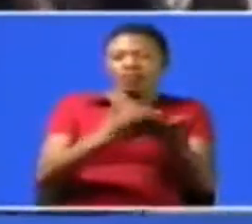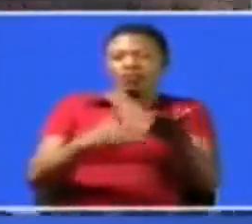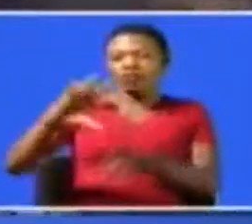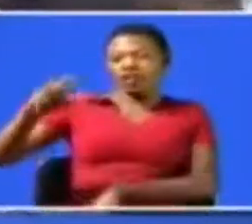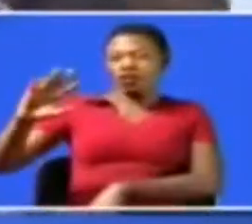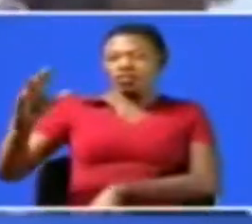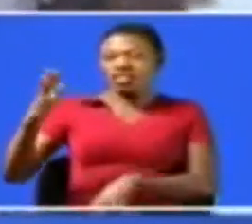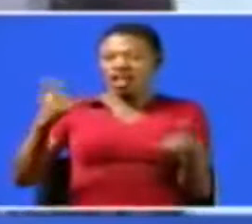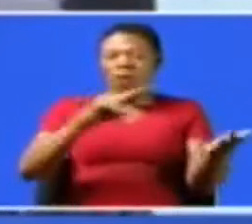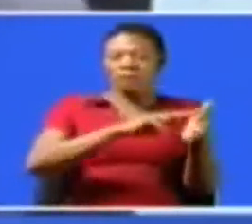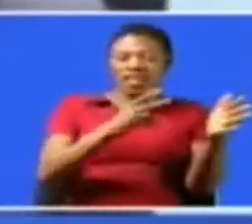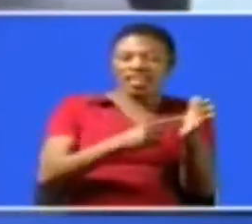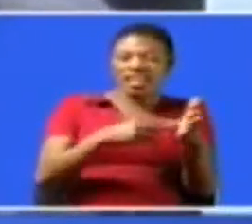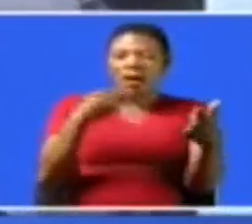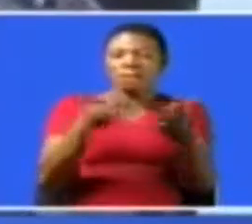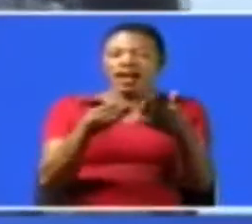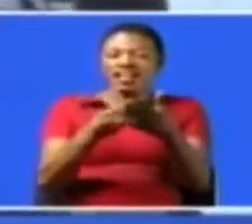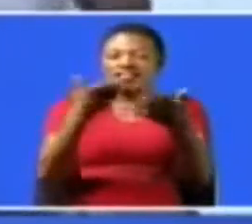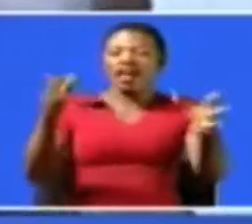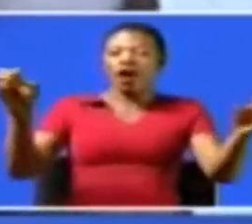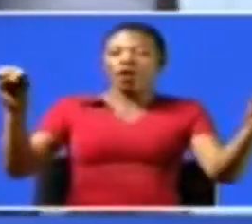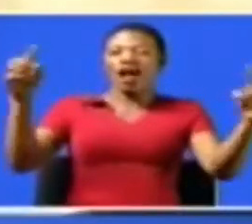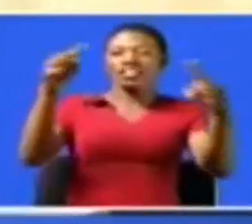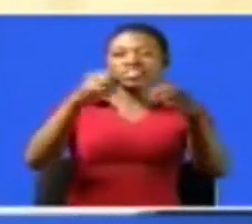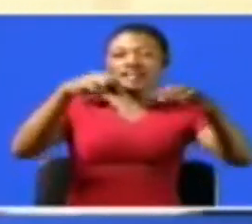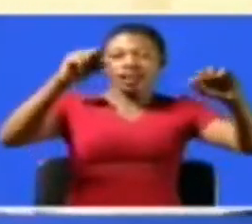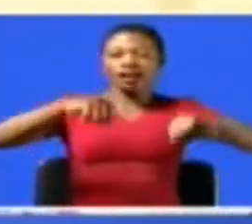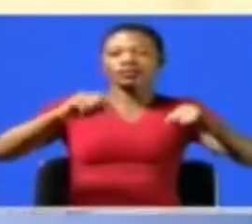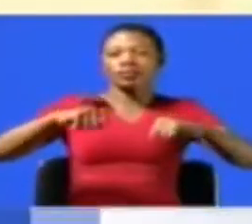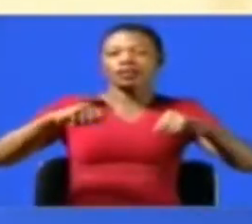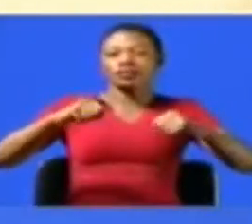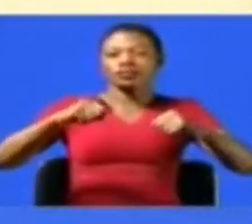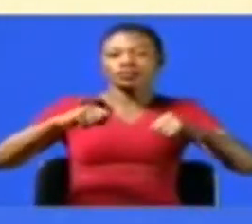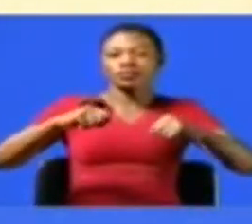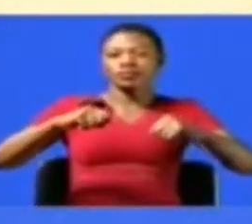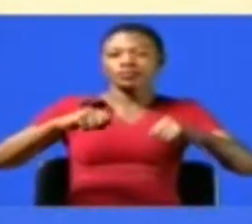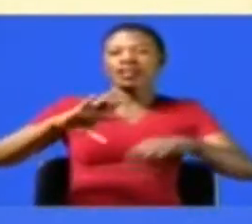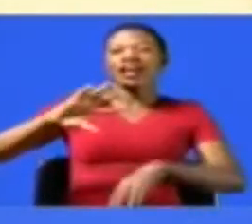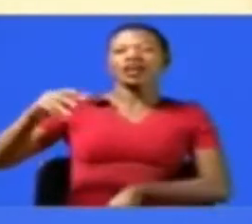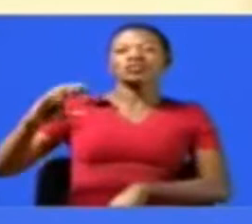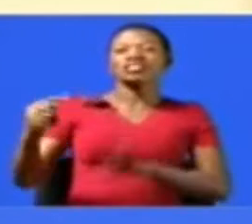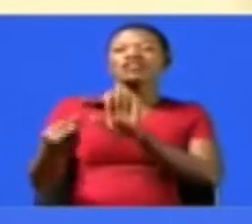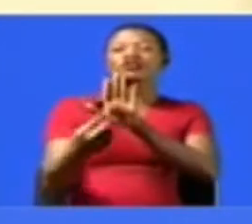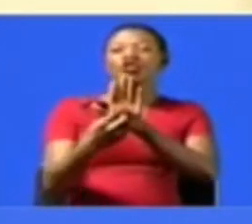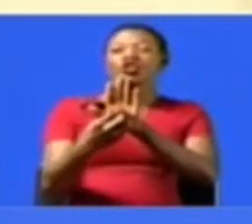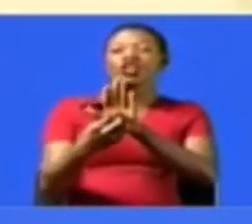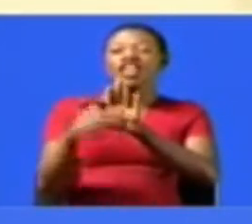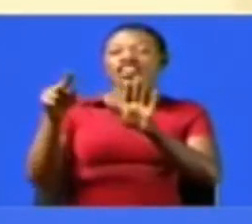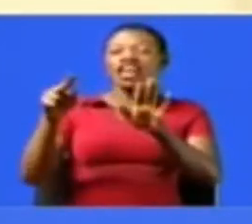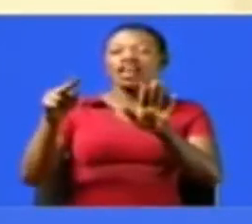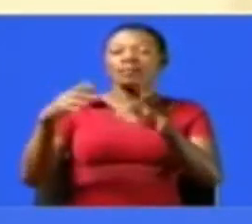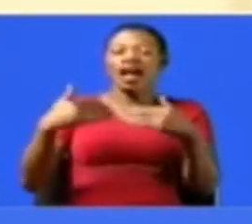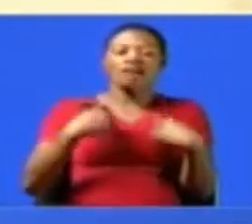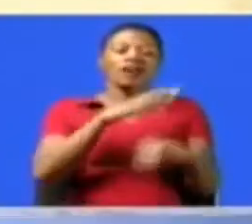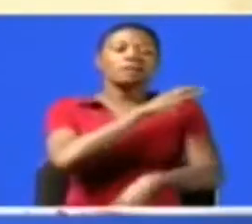kukimaanisha hamna hela hadi maafikiano yafikiwe. Counties have really demonstrated that they have